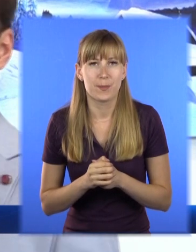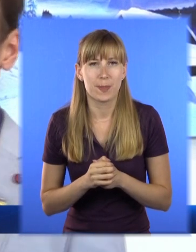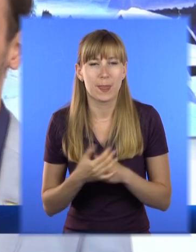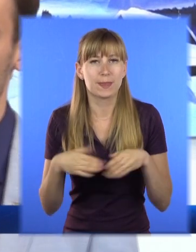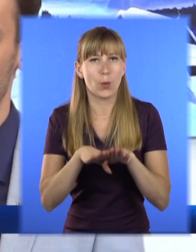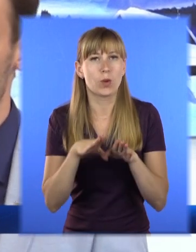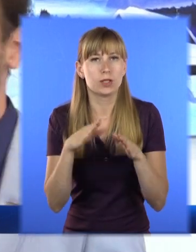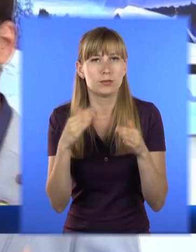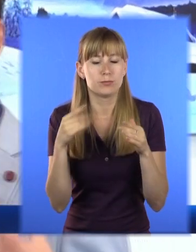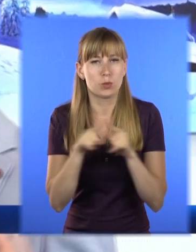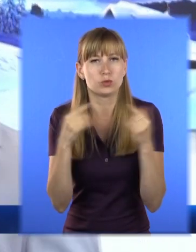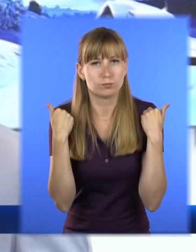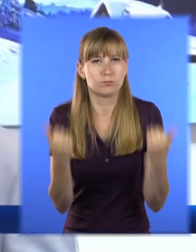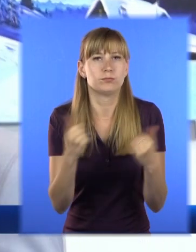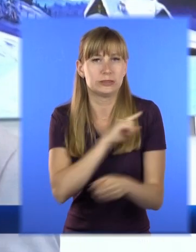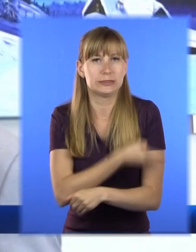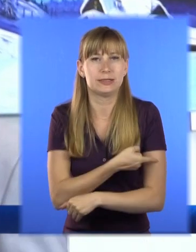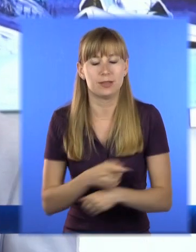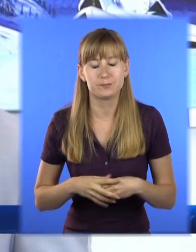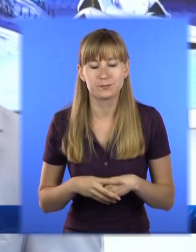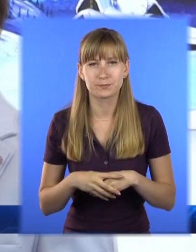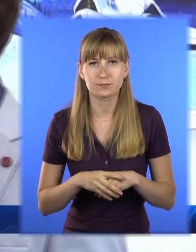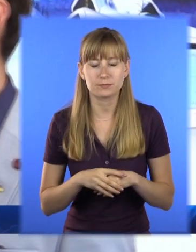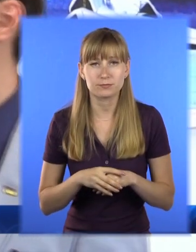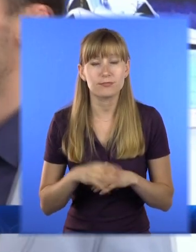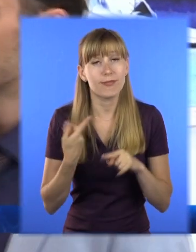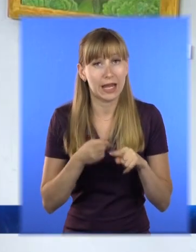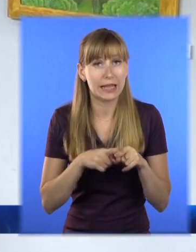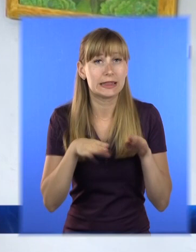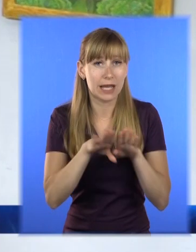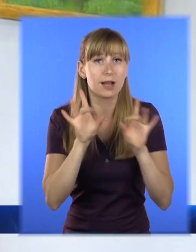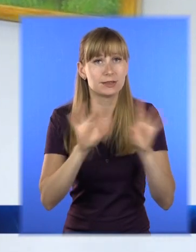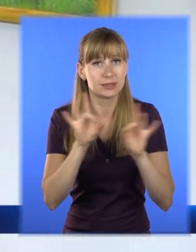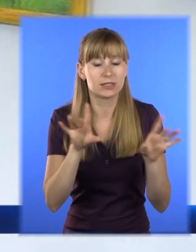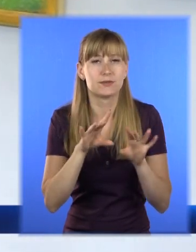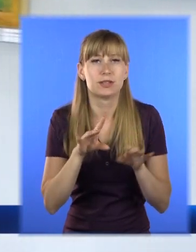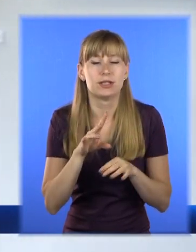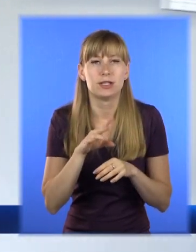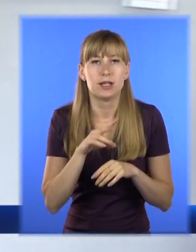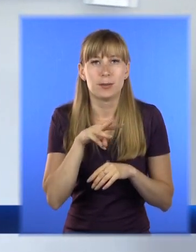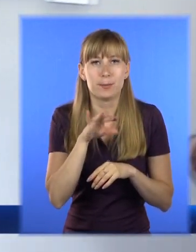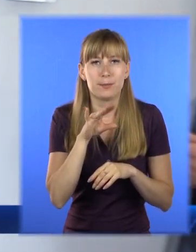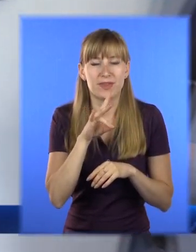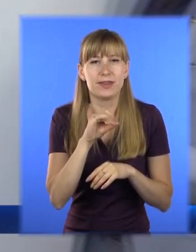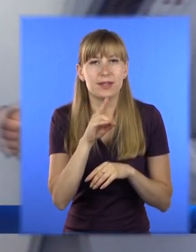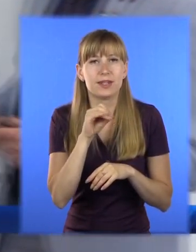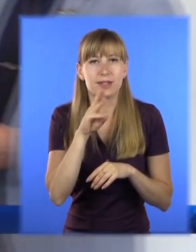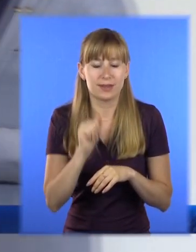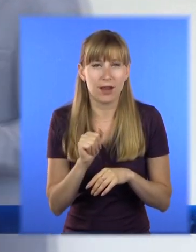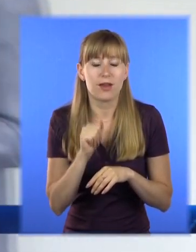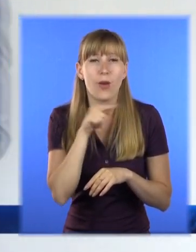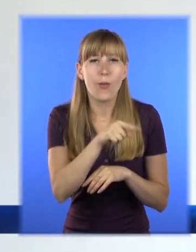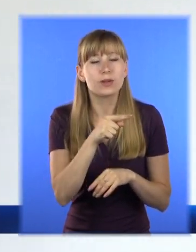образ фиолетового огня, то есть некого такой мощи, силы и справедливости. Ось так розповідає про свої картини Микита Грудь.